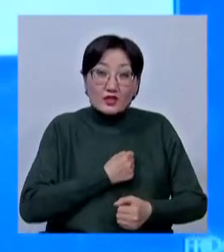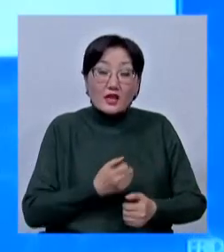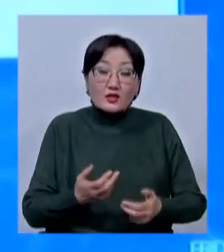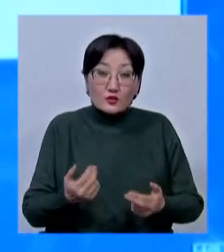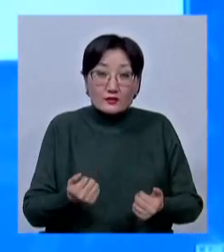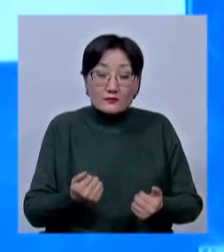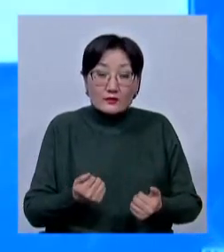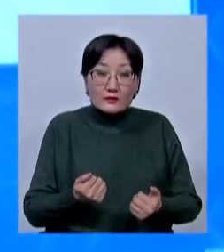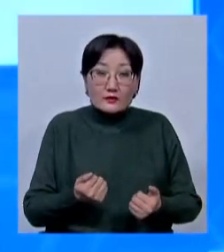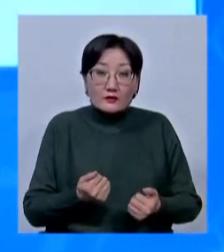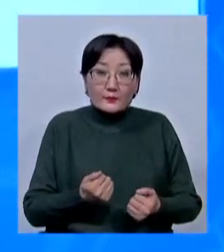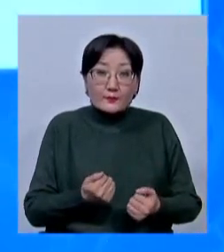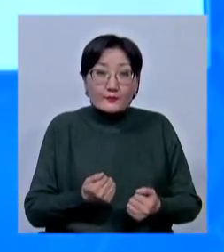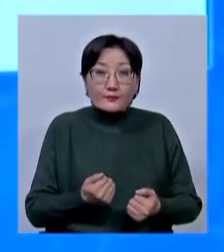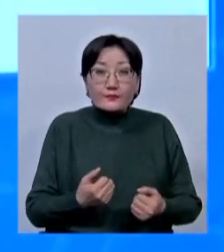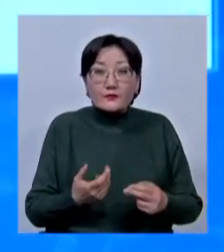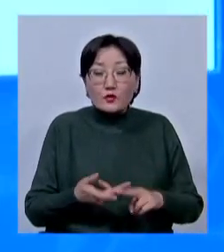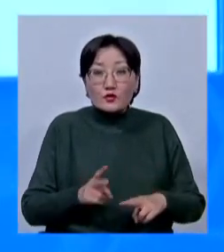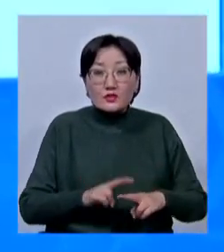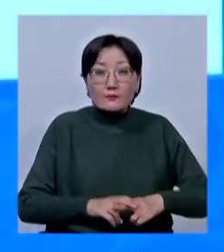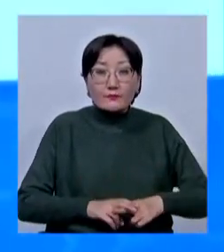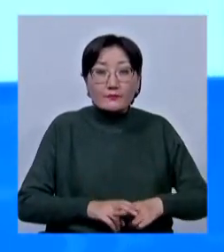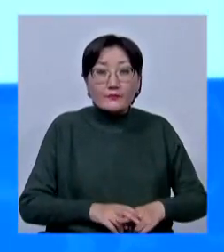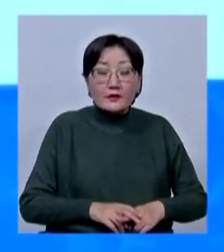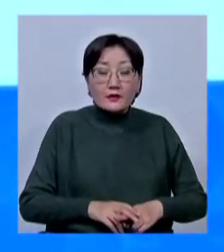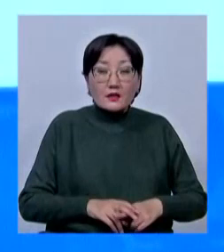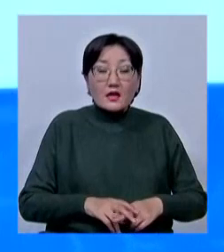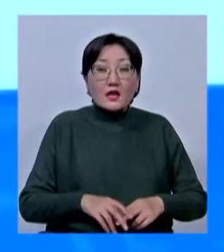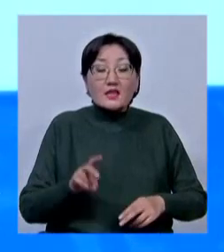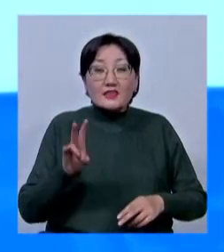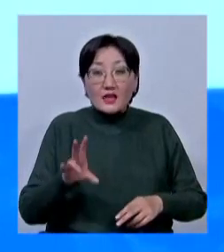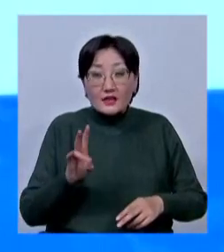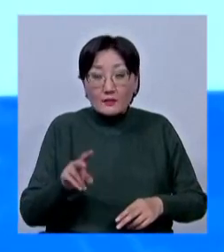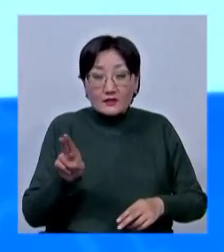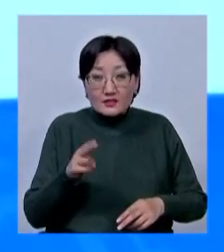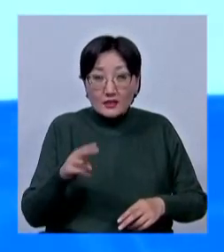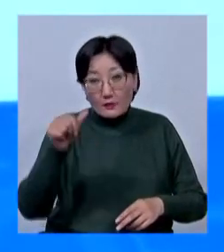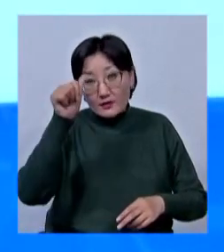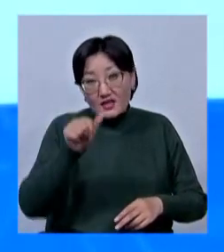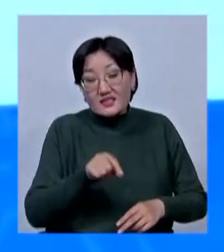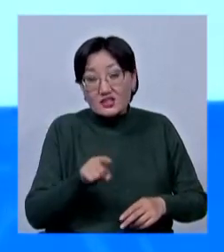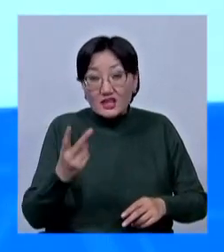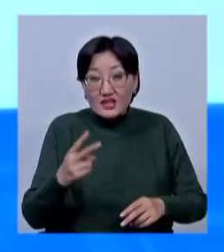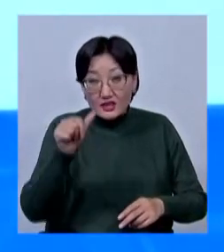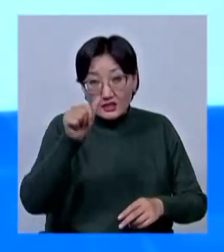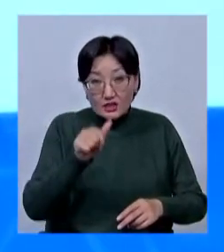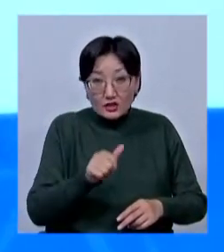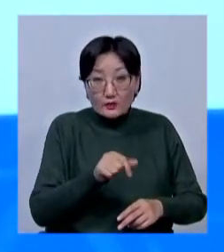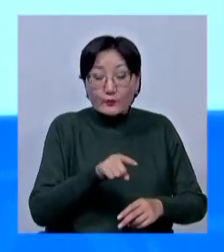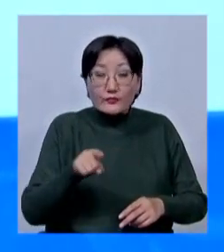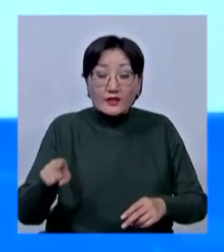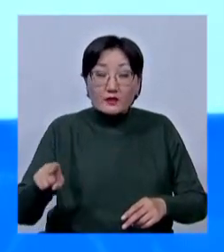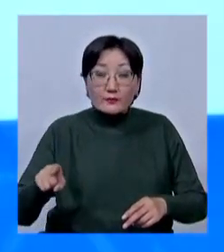әрине, өкінішке орай деп айту керек. Осы мынау қараша менен желтоқсан айында, осы